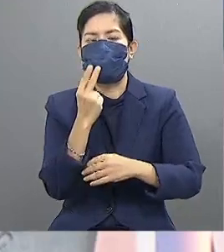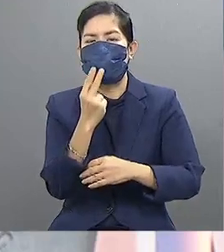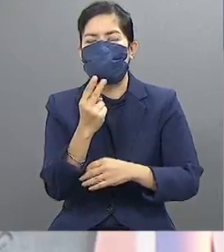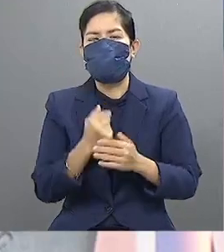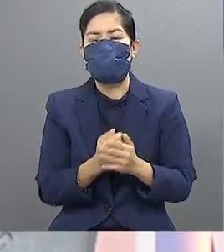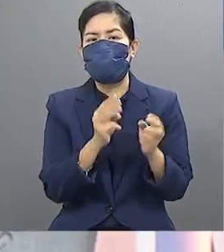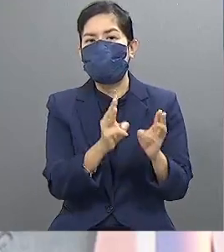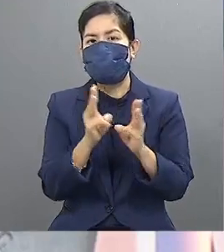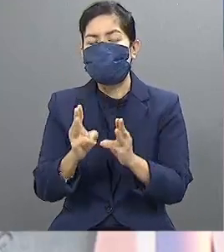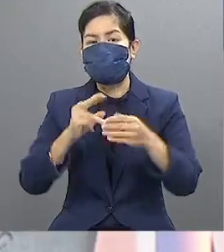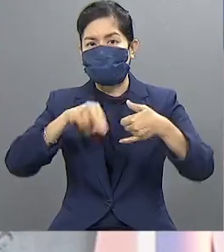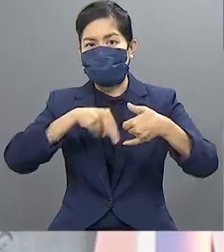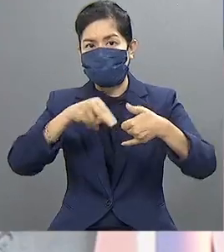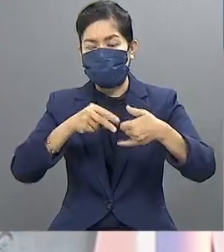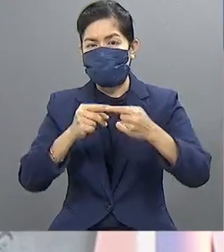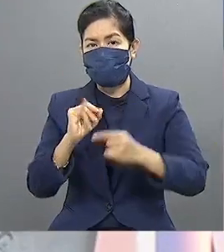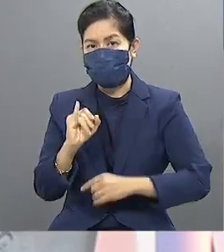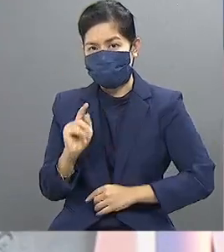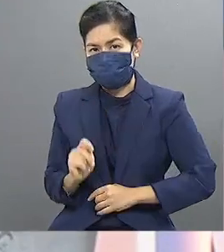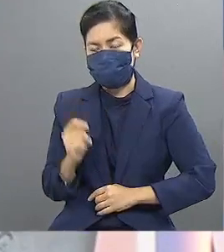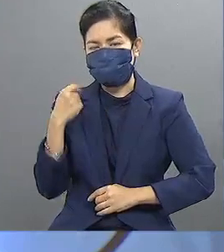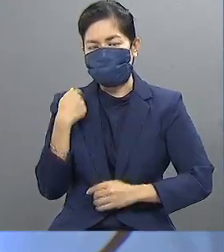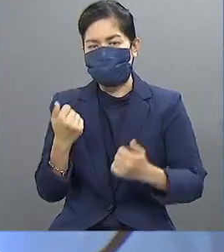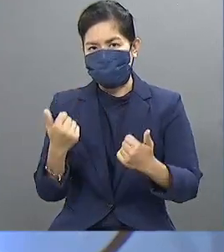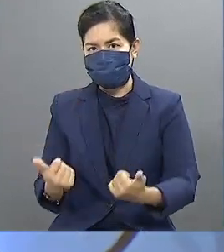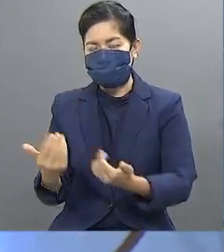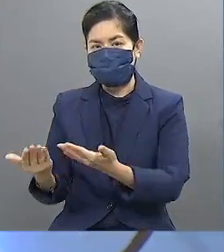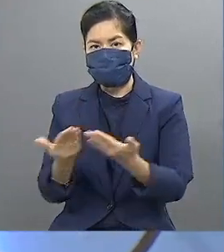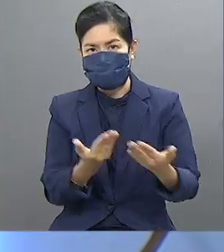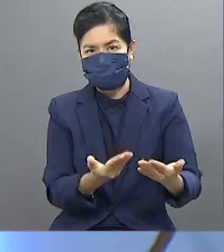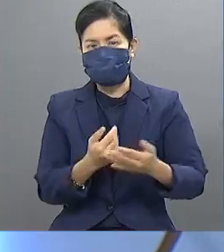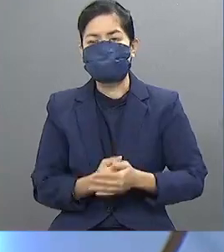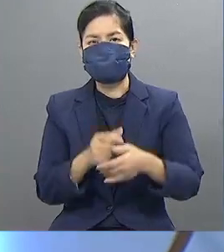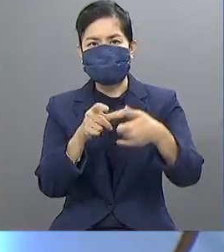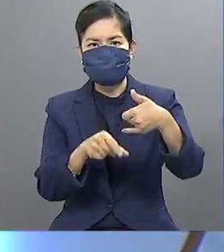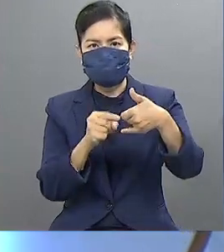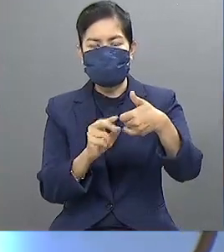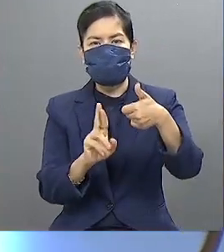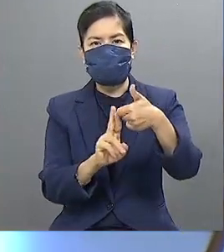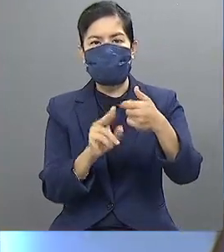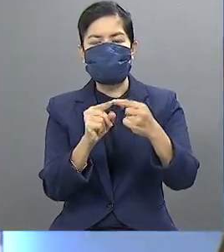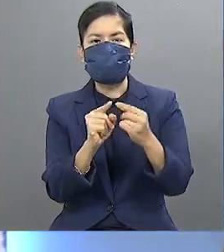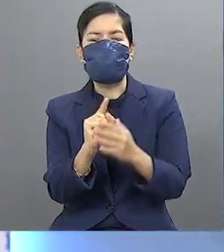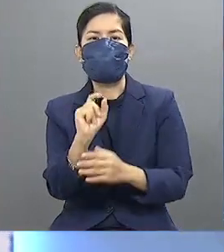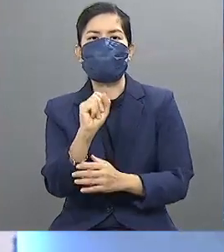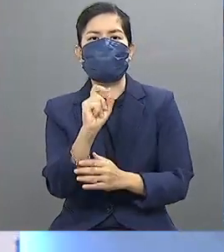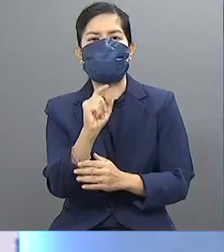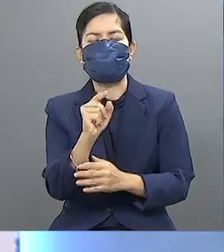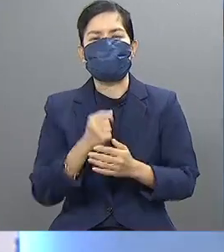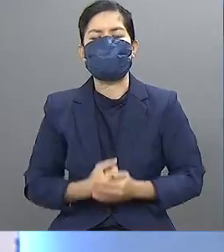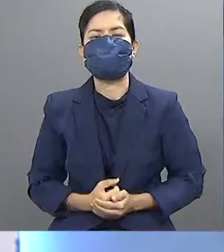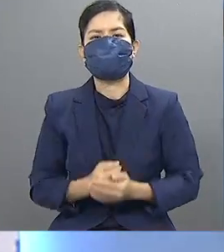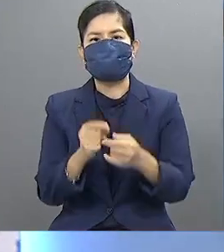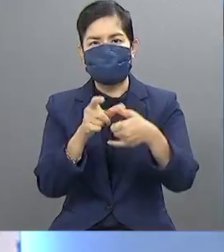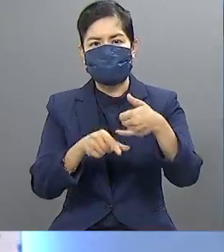กับแขกรับเชิญพิเศษของเรานะคะเช้านี้ขอต้อนรับรองศาสตราจารย์นายแพทย์สุรศักดิ์กันตะชูเวชสิรินายกสมาคม